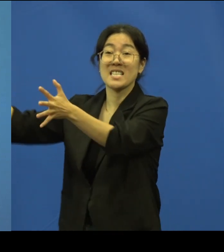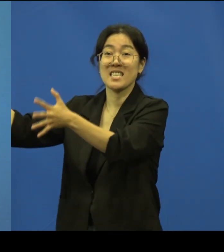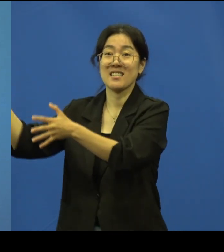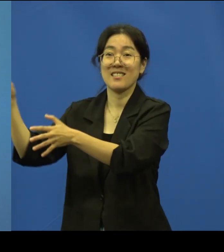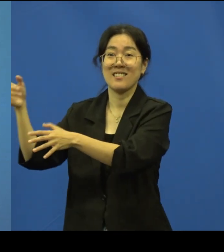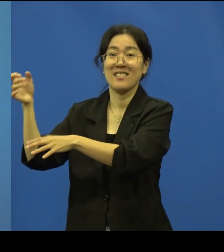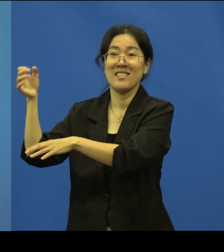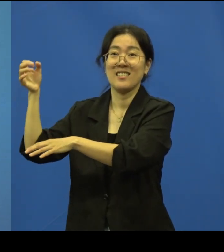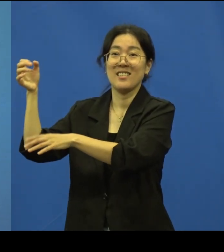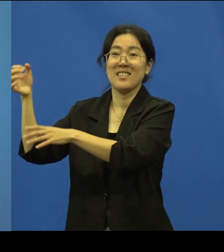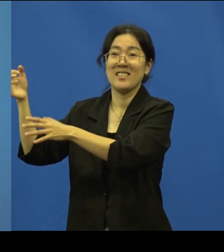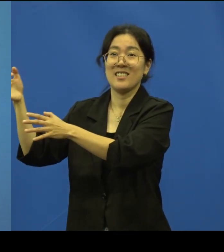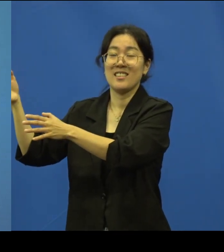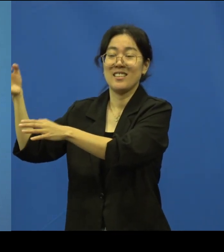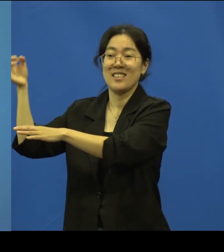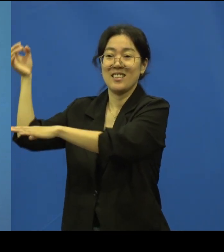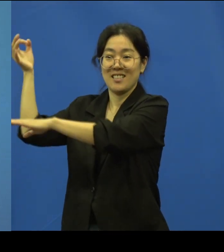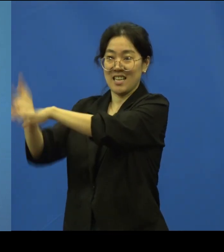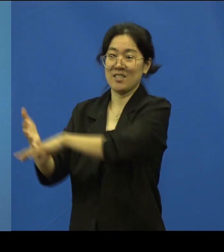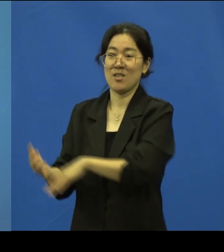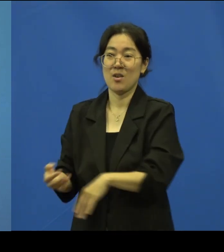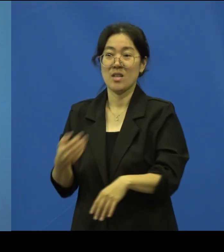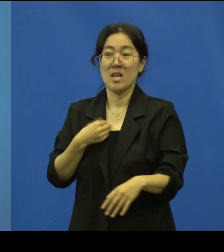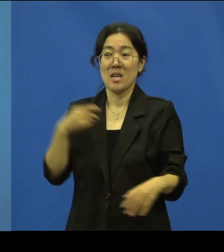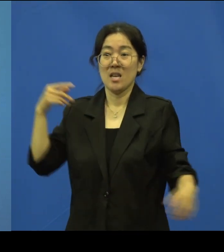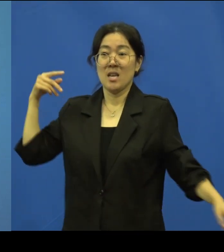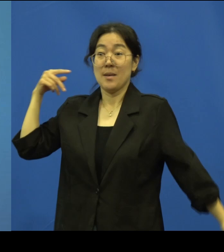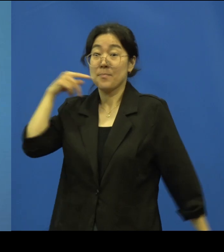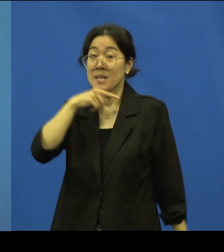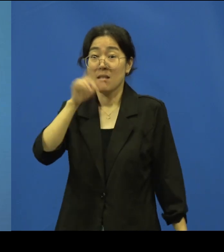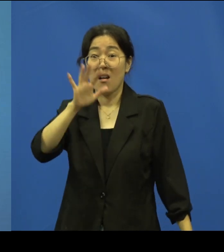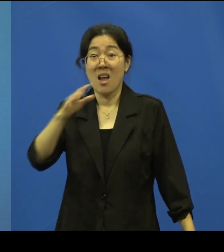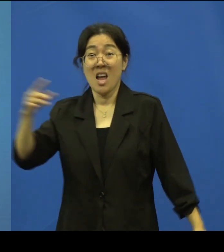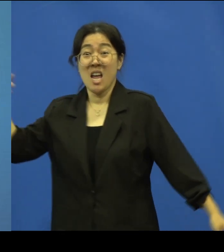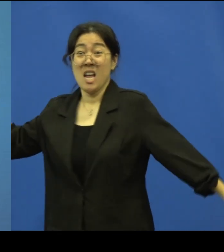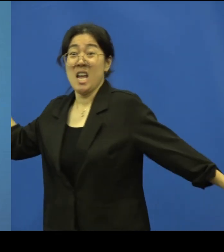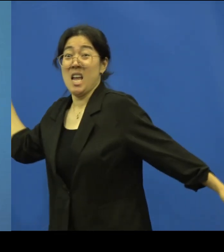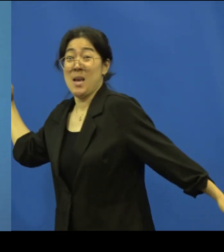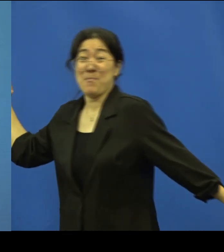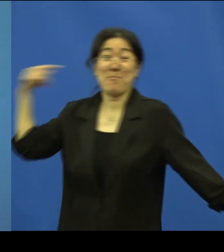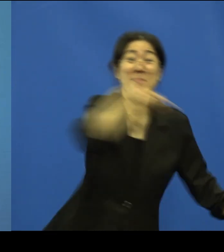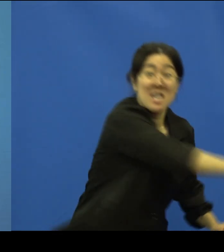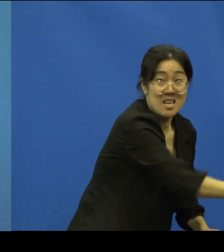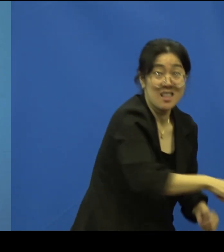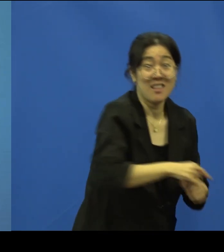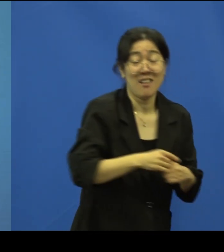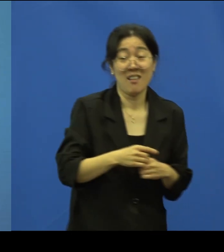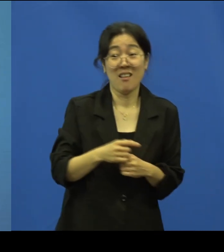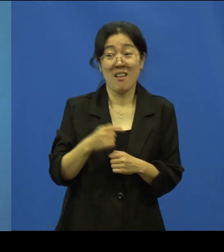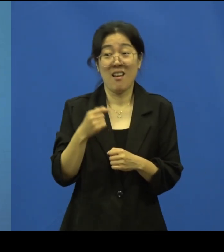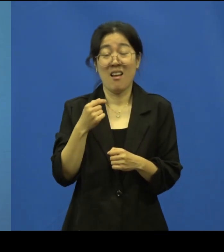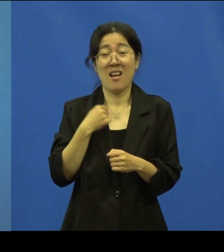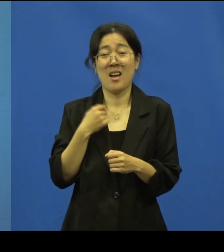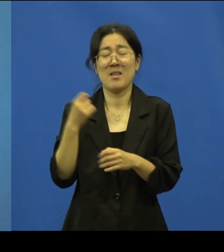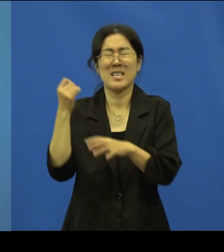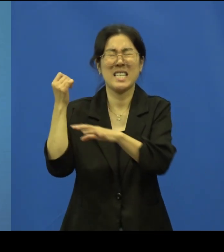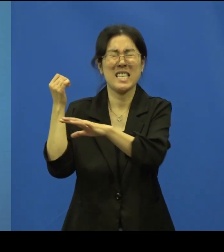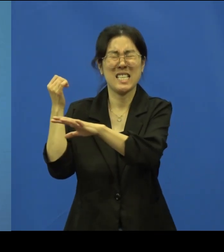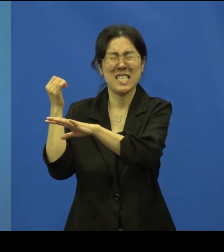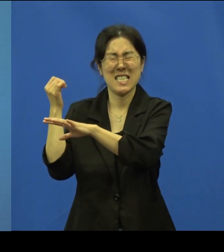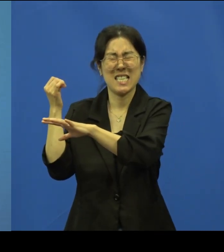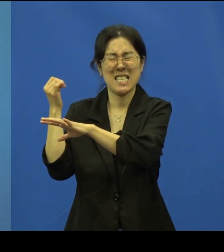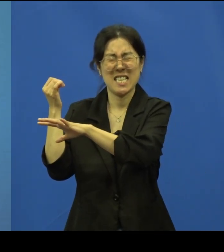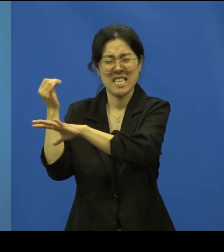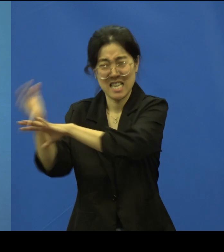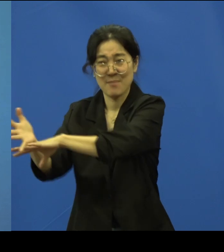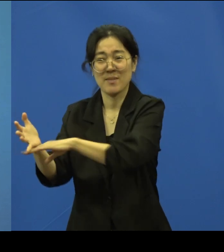샀습니다. 엄청난 빚을 지고 믿음으로 믿습니다 그러고 샀습니다.